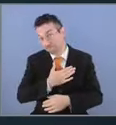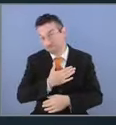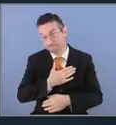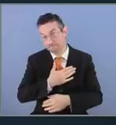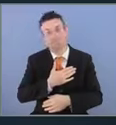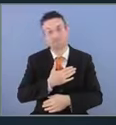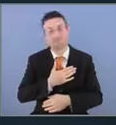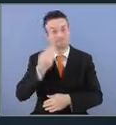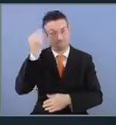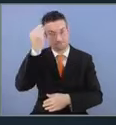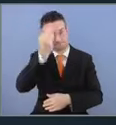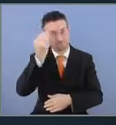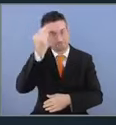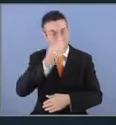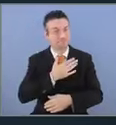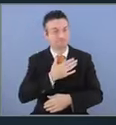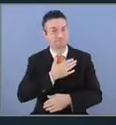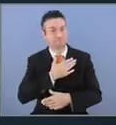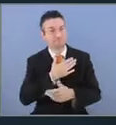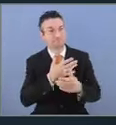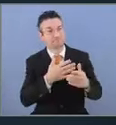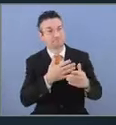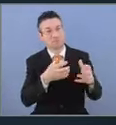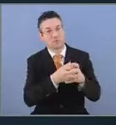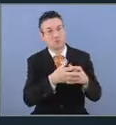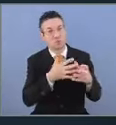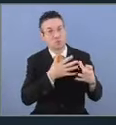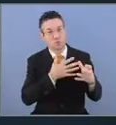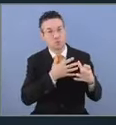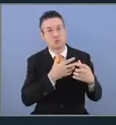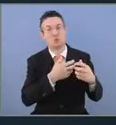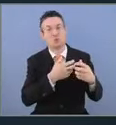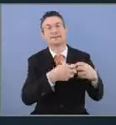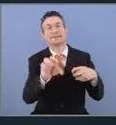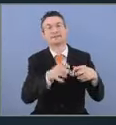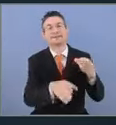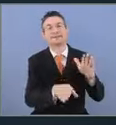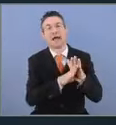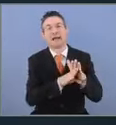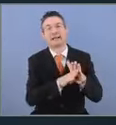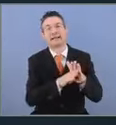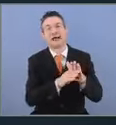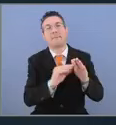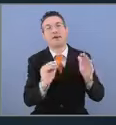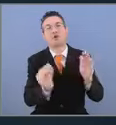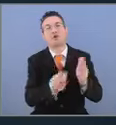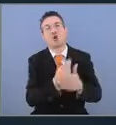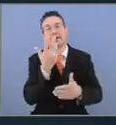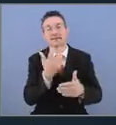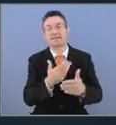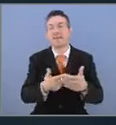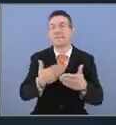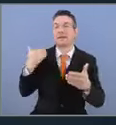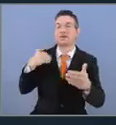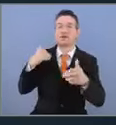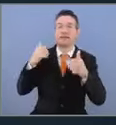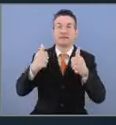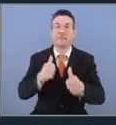abbiamo fatto e che possiamo fare noi come startup innovativa. Nel precedente bando abbiamo avuto difficoltà